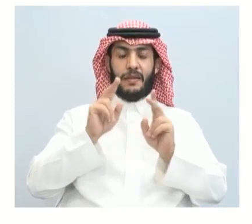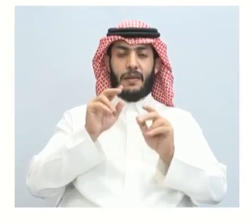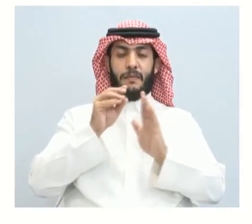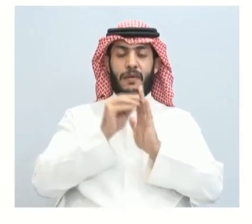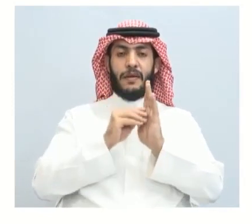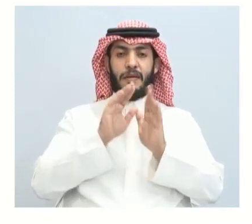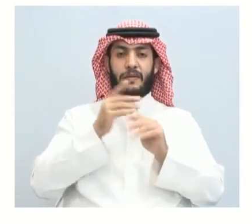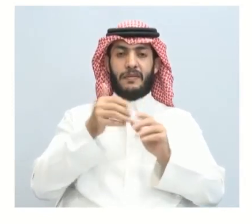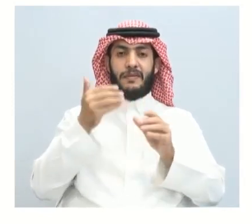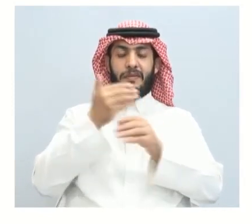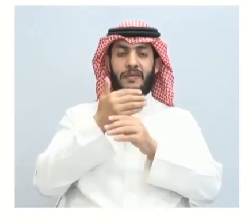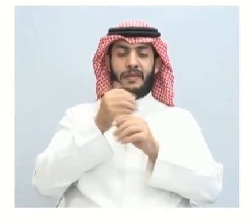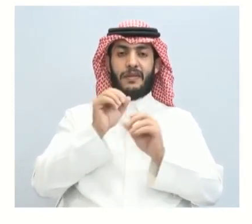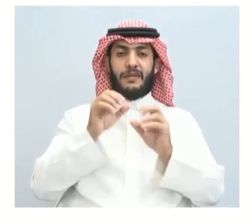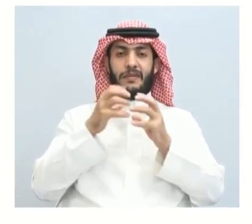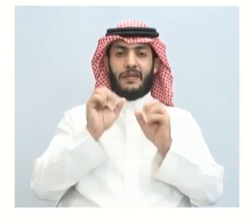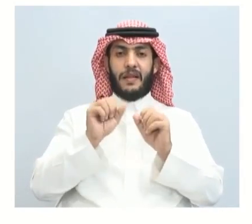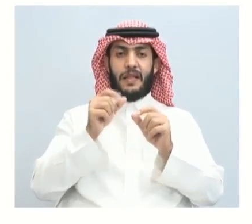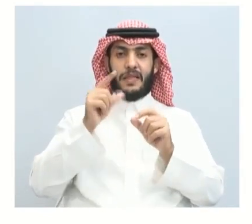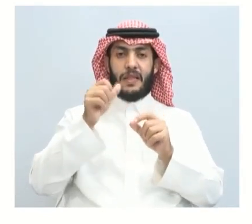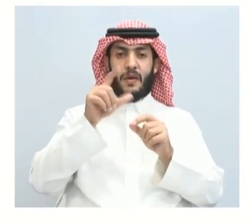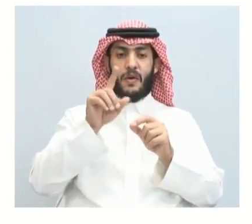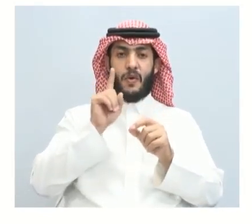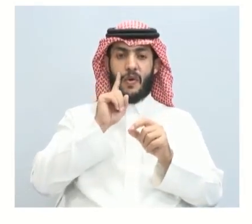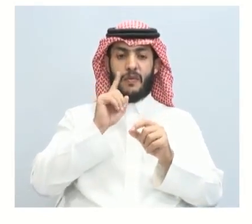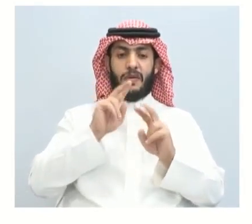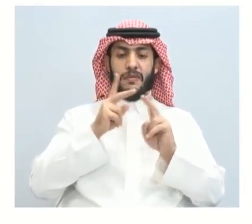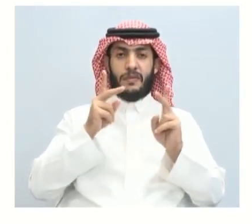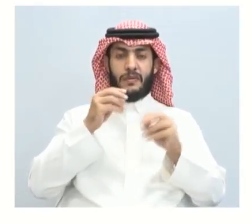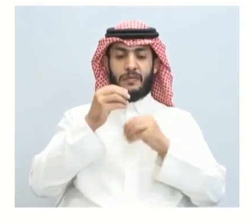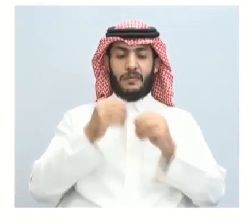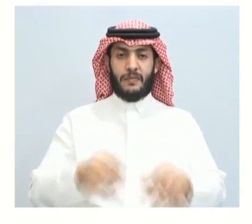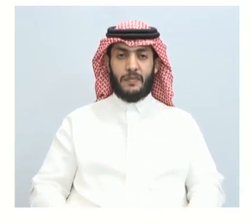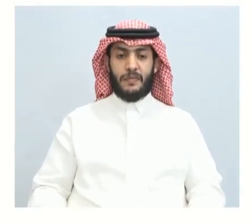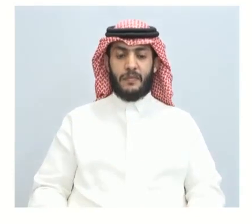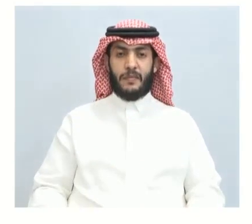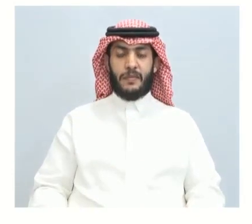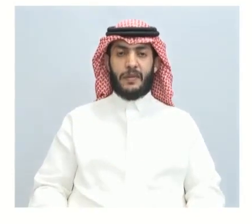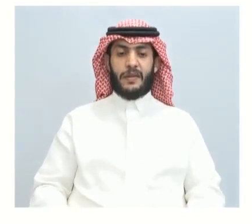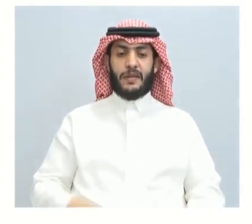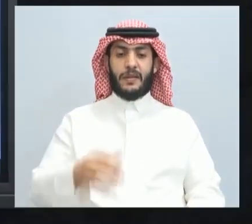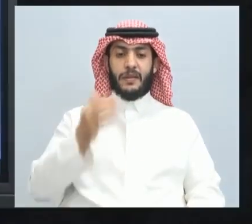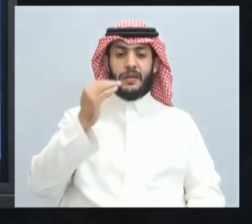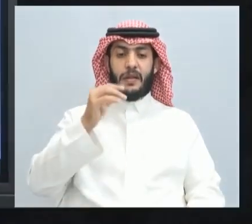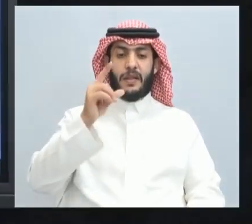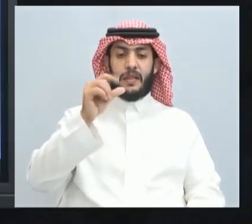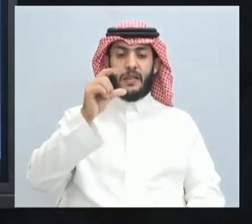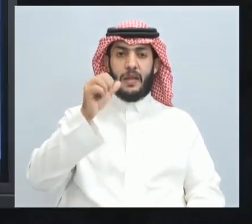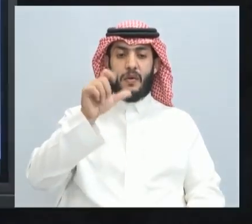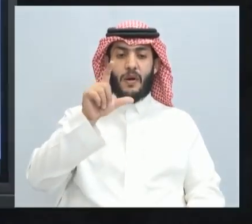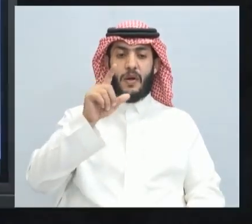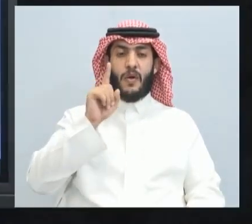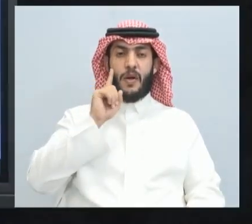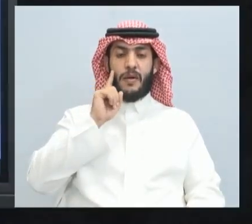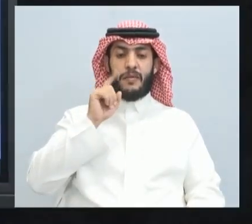البياني الان سندخل على التعريف بالدوال الام والتحويلات الهندسيه نبدا نتكلم عن الدوال الام نتذكرها